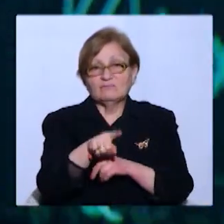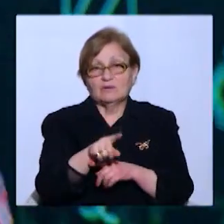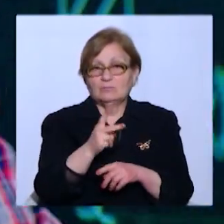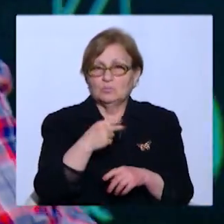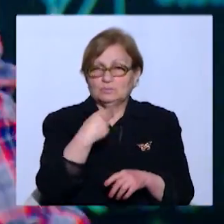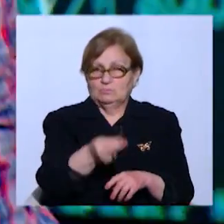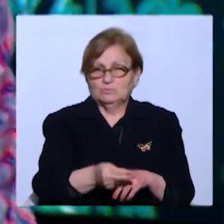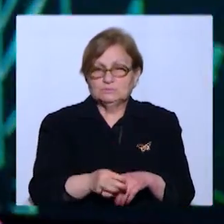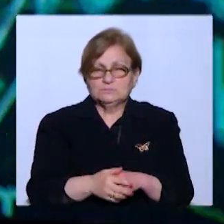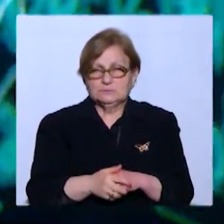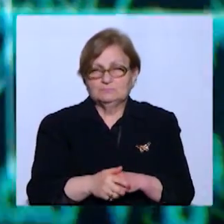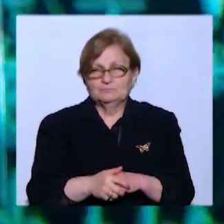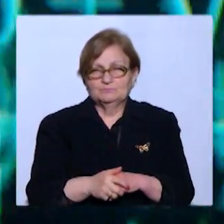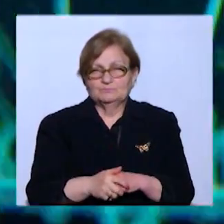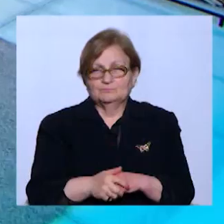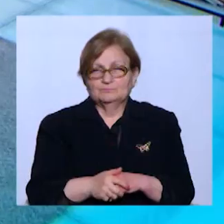მოგცეთ.